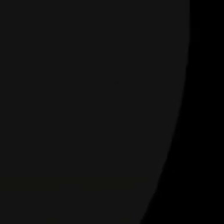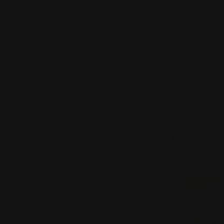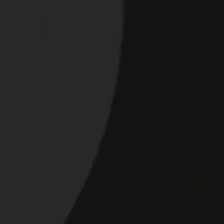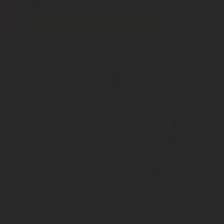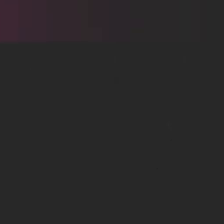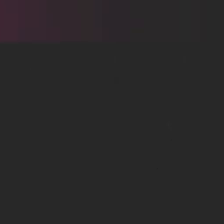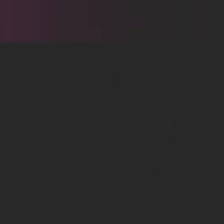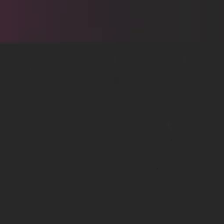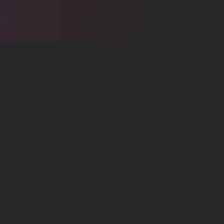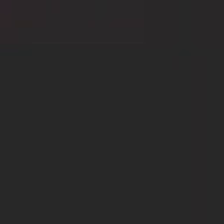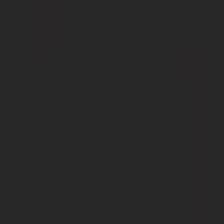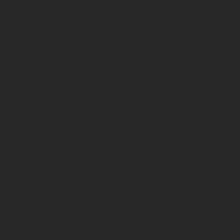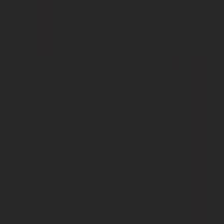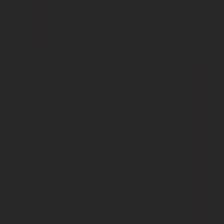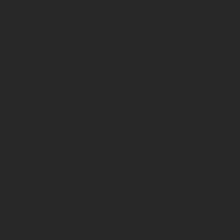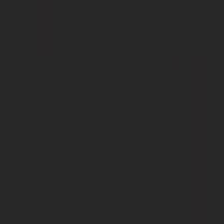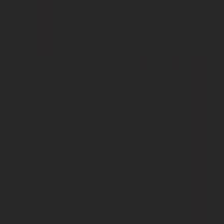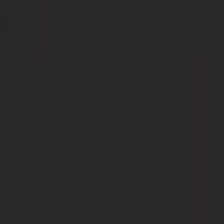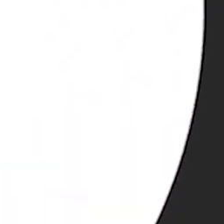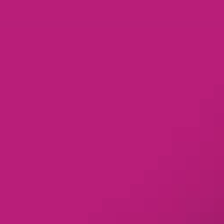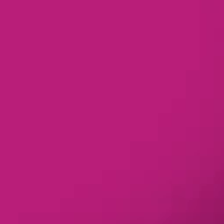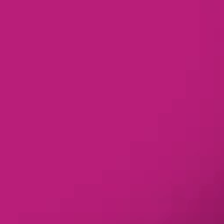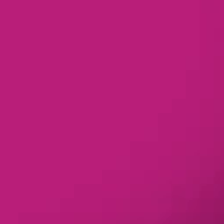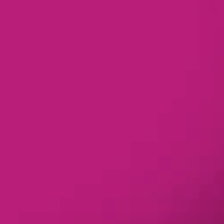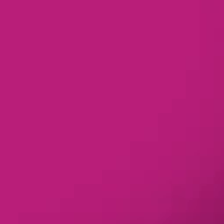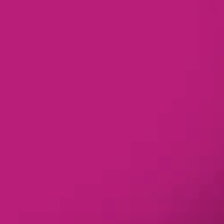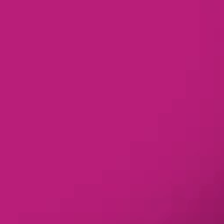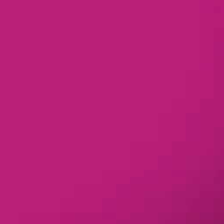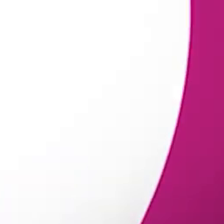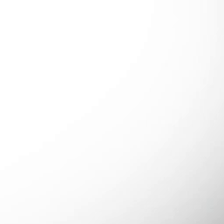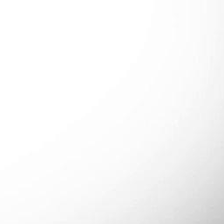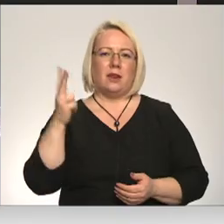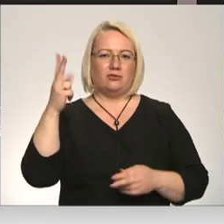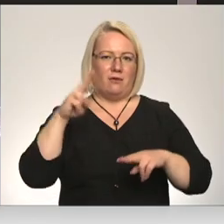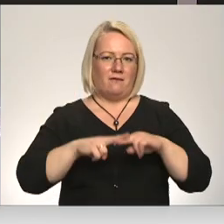Re, visi ēters ir te!